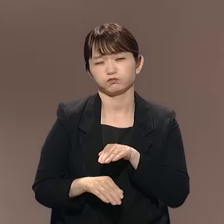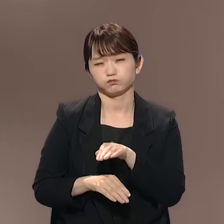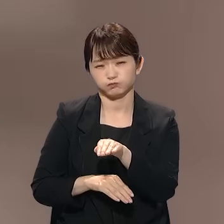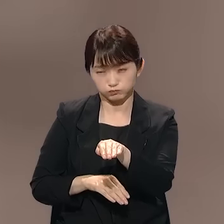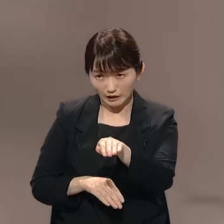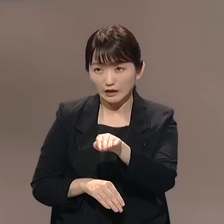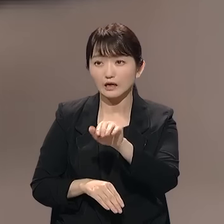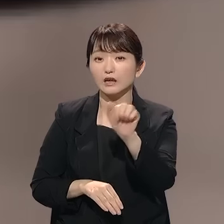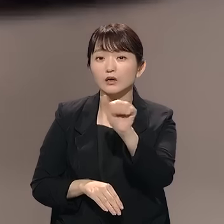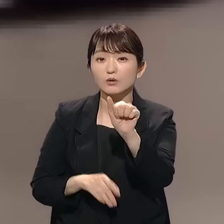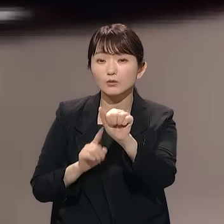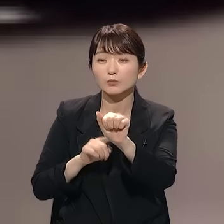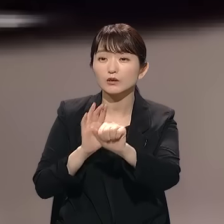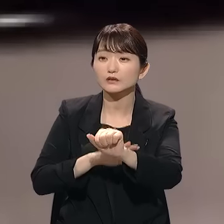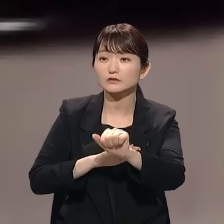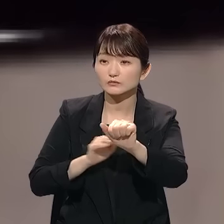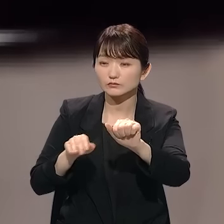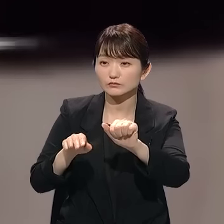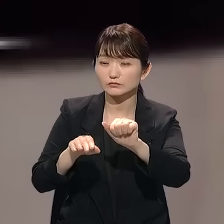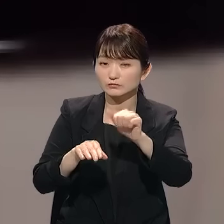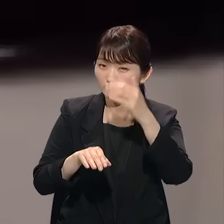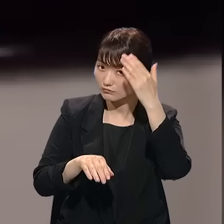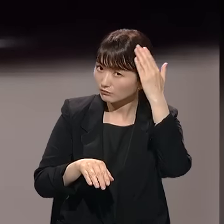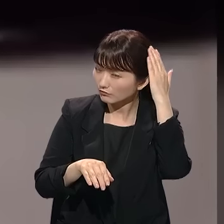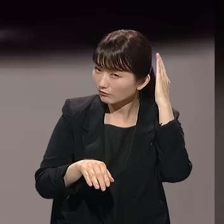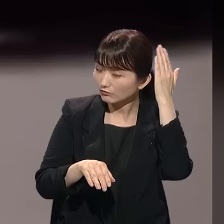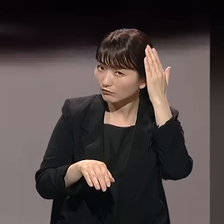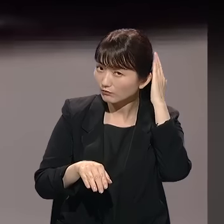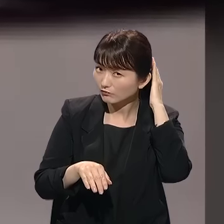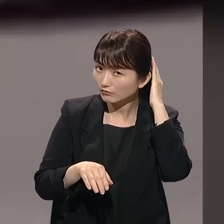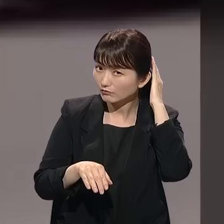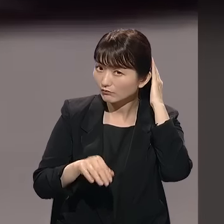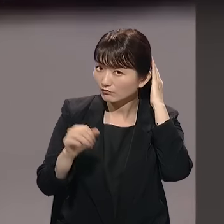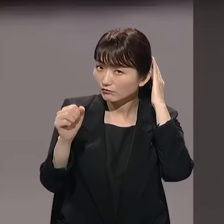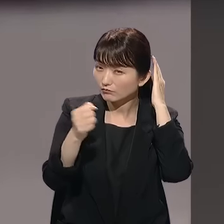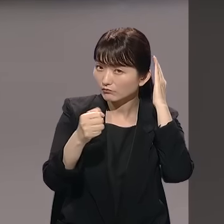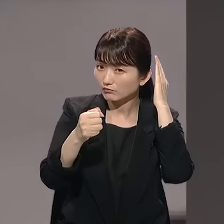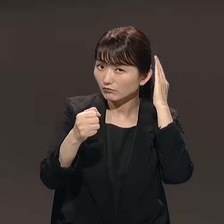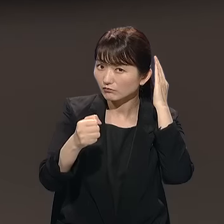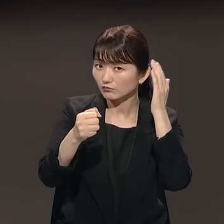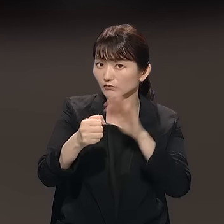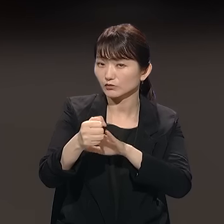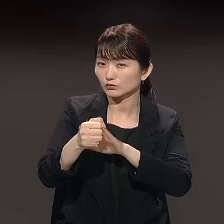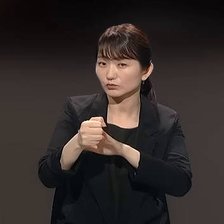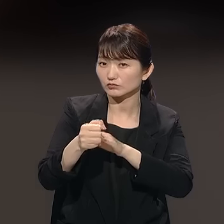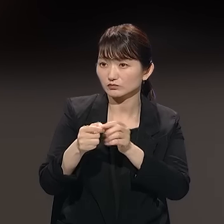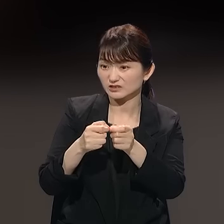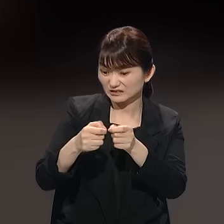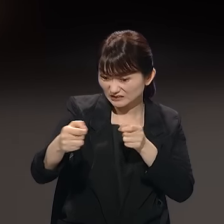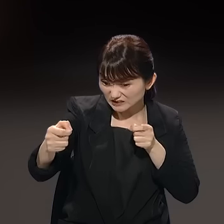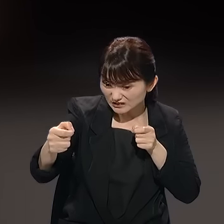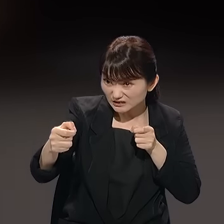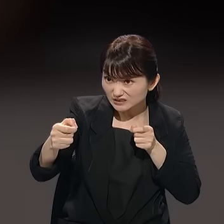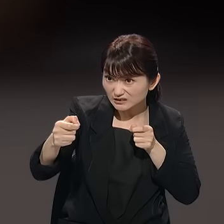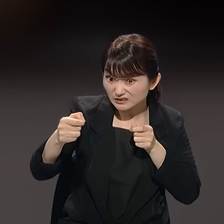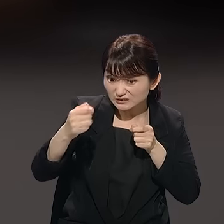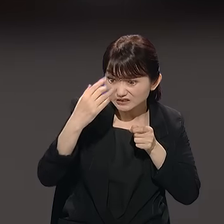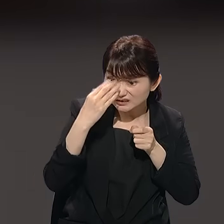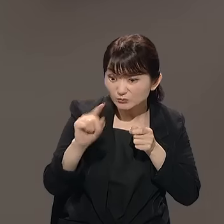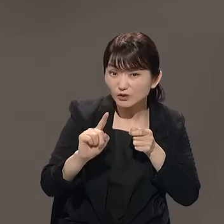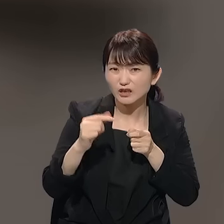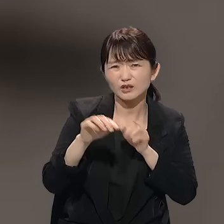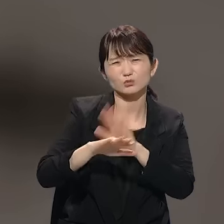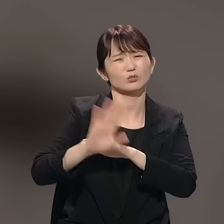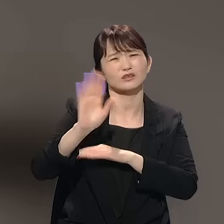운전자. 자, 한쪽 손으로 머리를 싹 넘기는데요. 자, 그런데 운전대를 잡은 손이 좀 길어요. 왜 이렇게 손이 길어? 했더니 손이